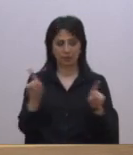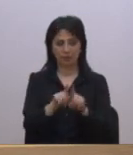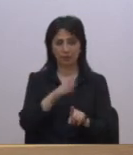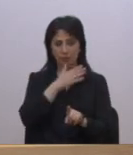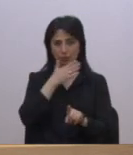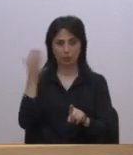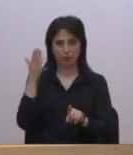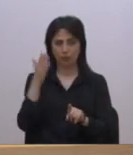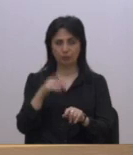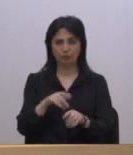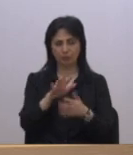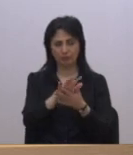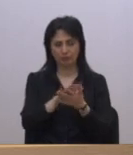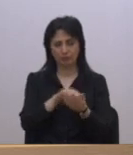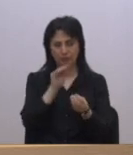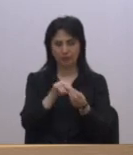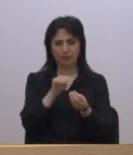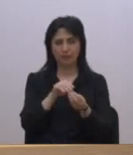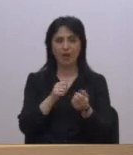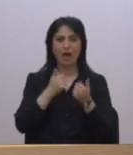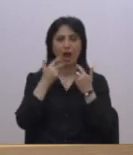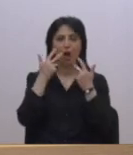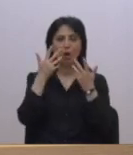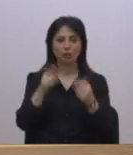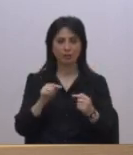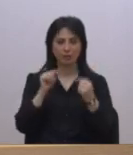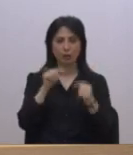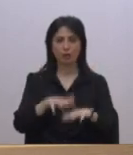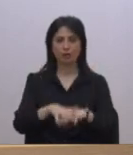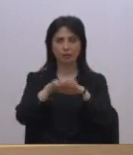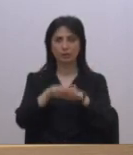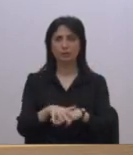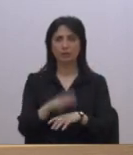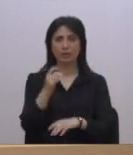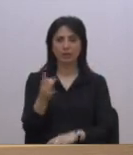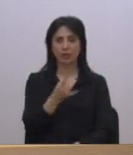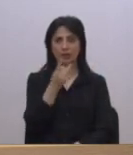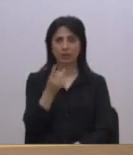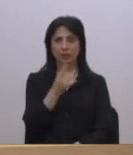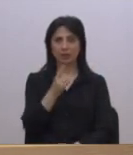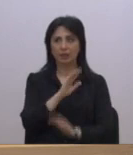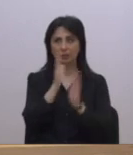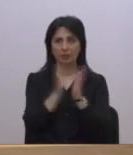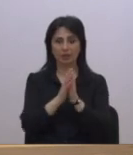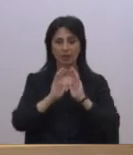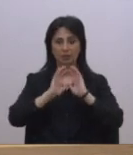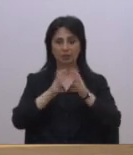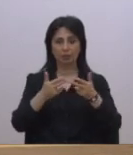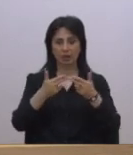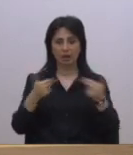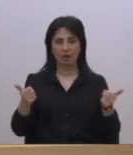უპრეცედენტო განგრძობადი, უპრეცედენტო რაოდენობის პროტესტმა კიდევ ერთხელ მთელი მსოფლიოს